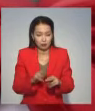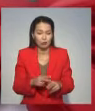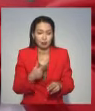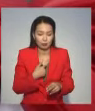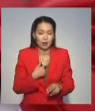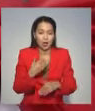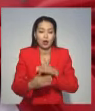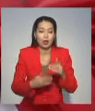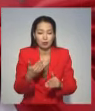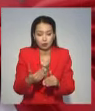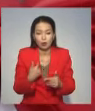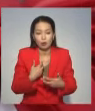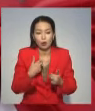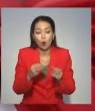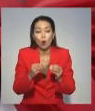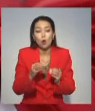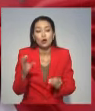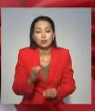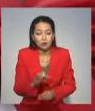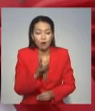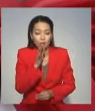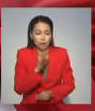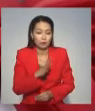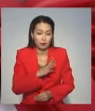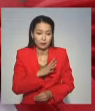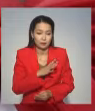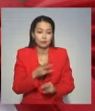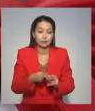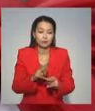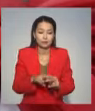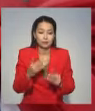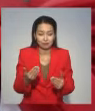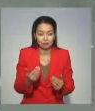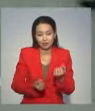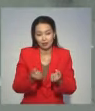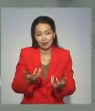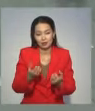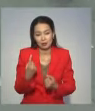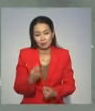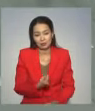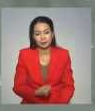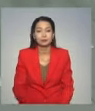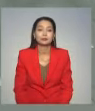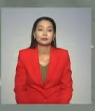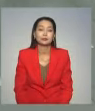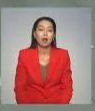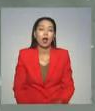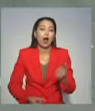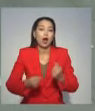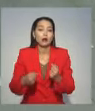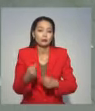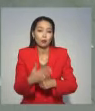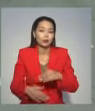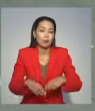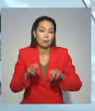и барлығы менде 10 секунд уақыт алды. Соның арқасында машина менікі. Авто орталық